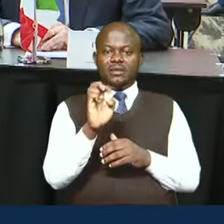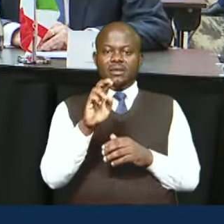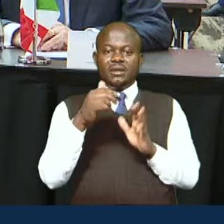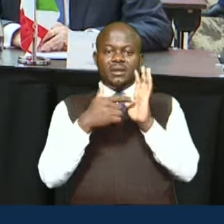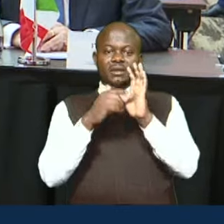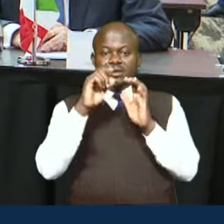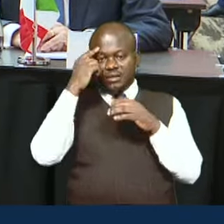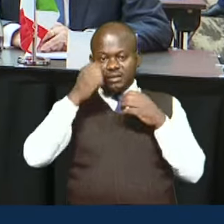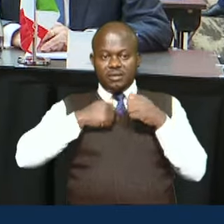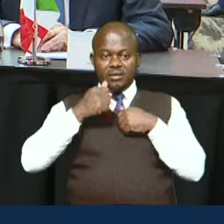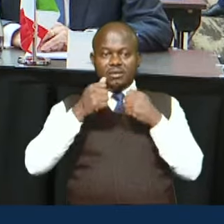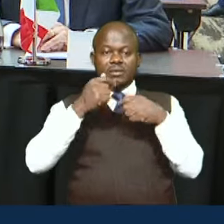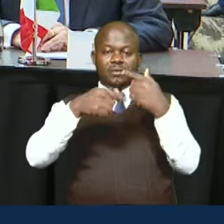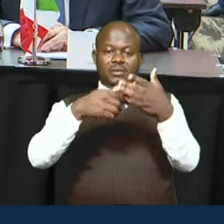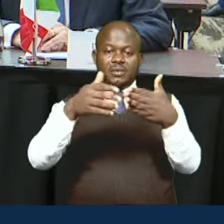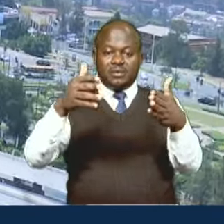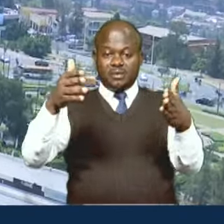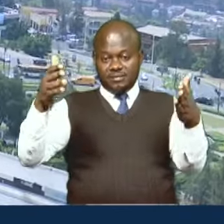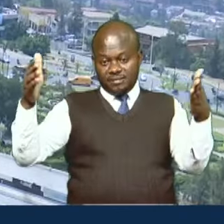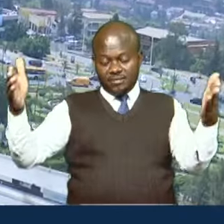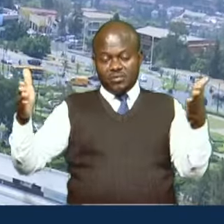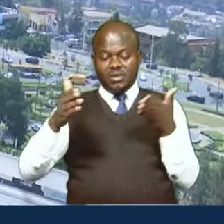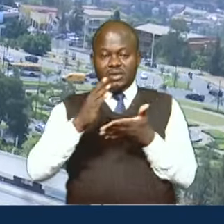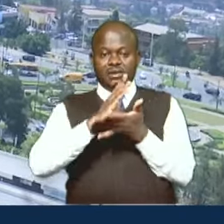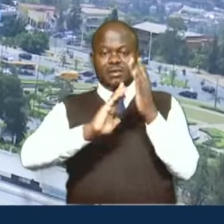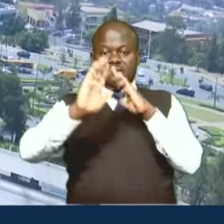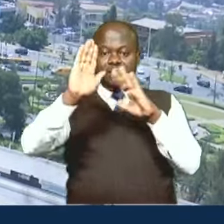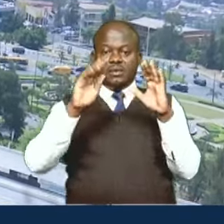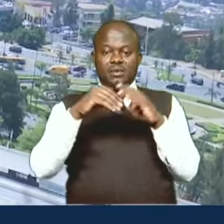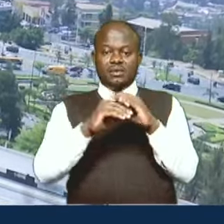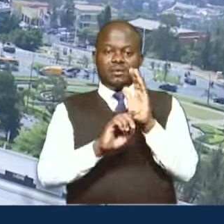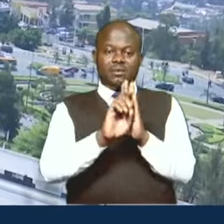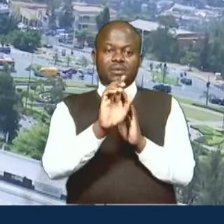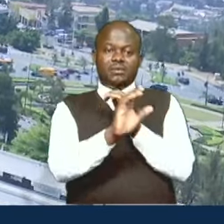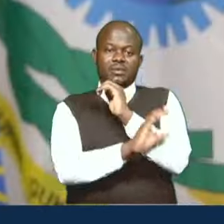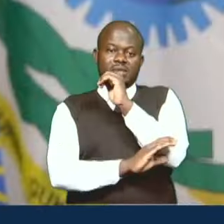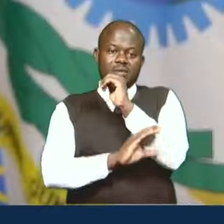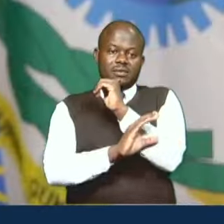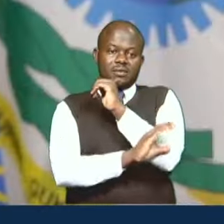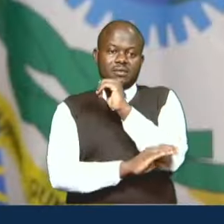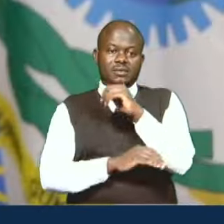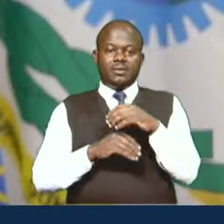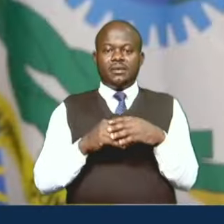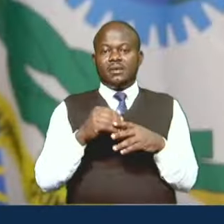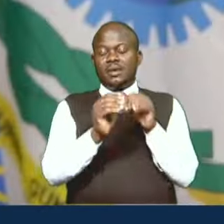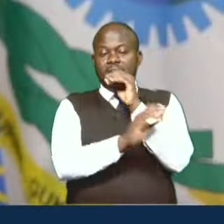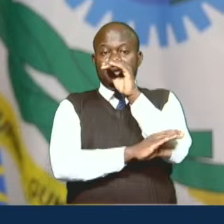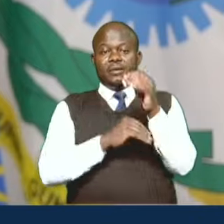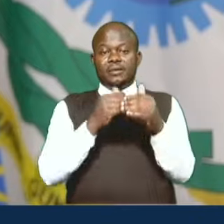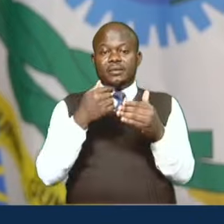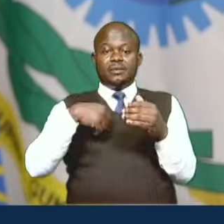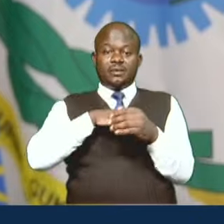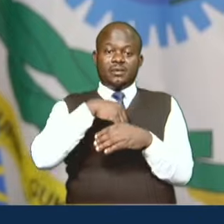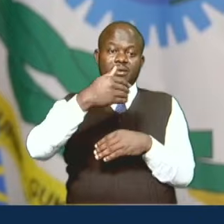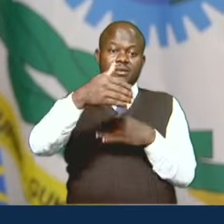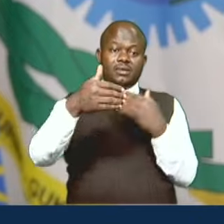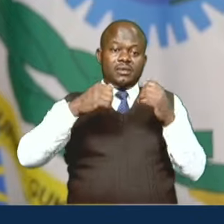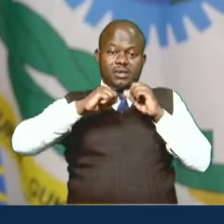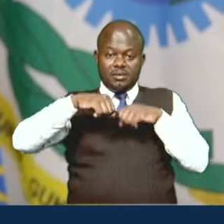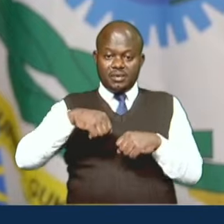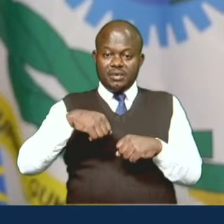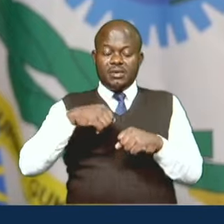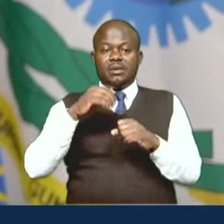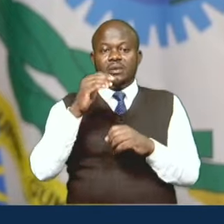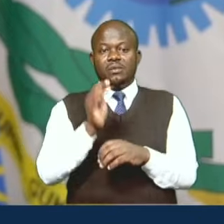kwagura amarembo abaturage bayo nka kimwe mu bizagira uruhare rukomeye ku iterambere ry'igihugu. Hari ibihugu twagiye tugirana ayo masezerano yo